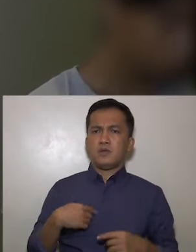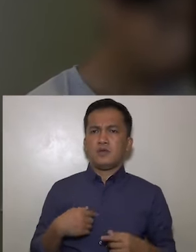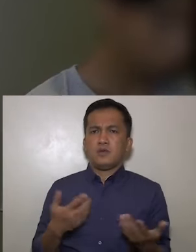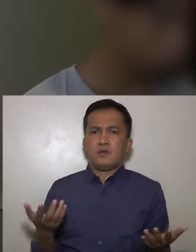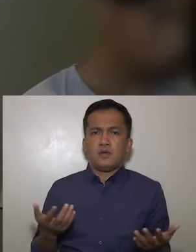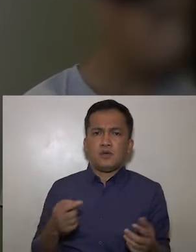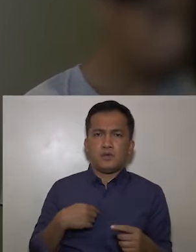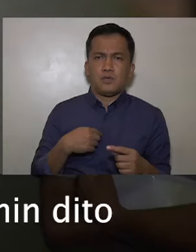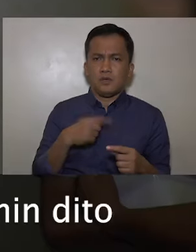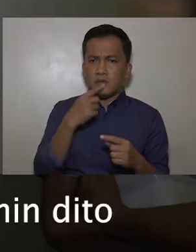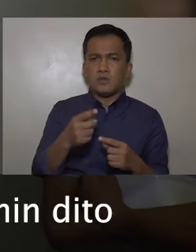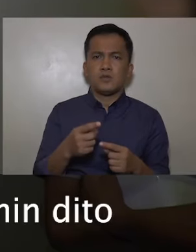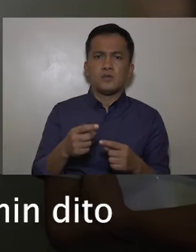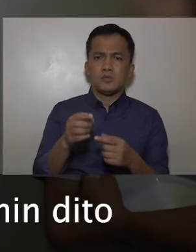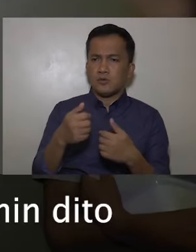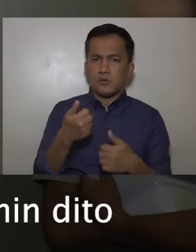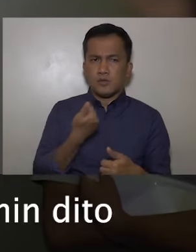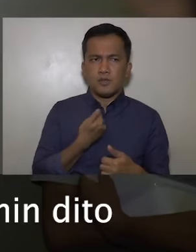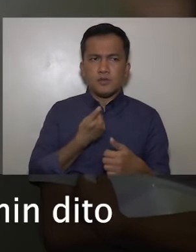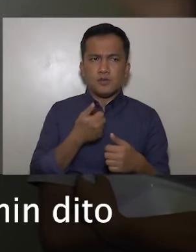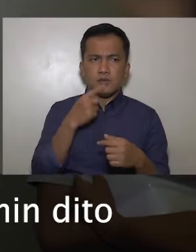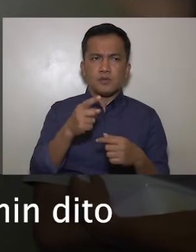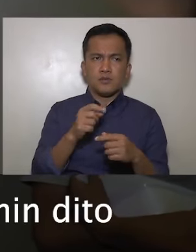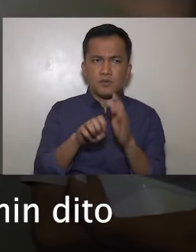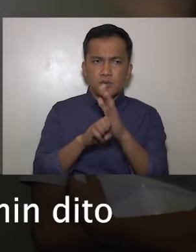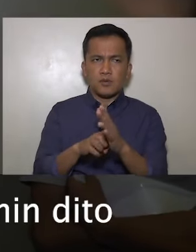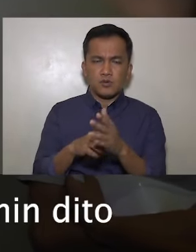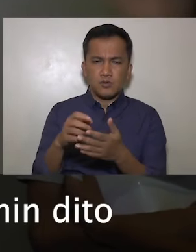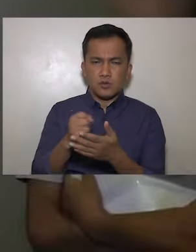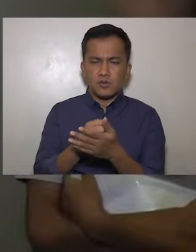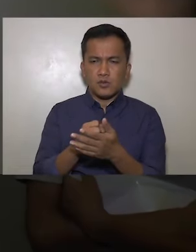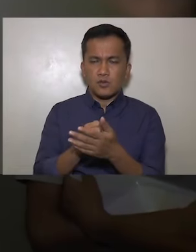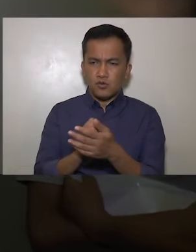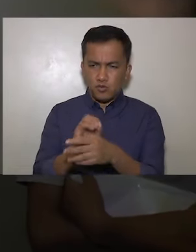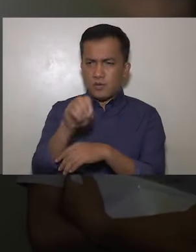mag-isa na lang ako ngayon. Halimbawa, magandang kita namin, kita dito.